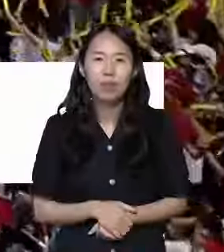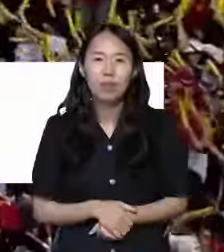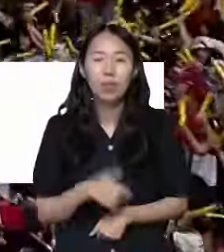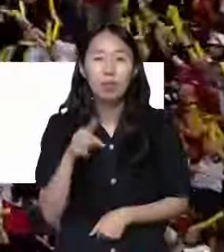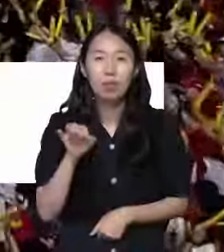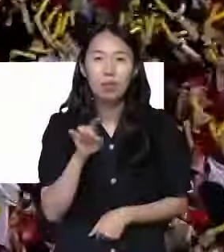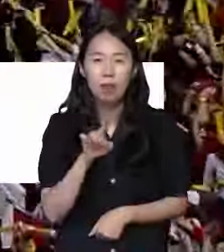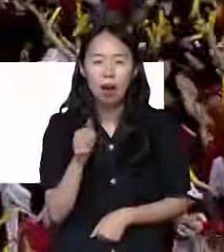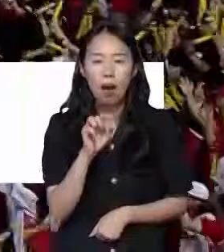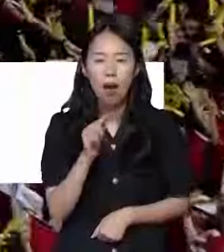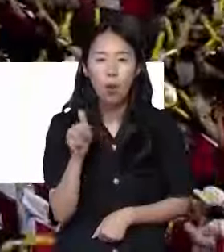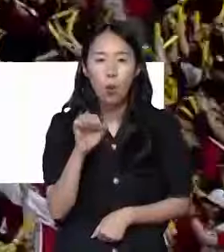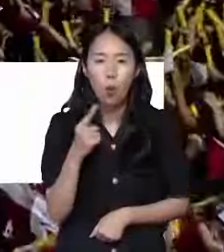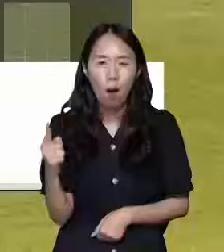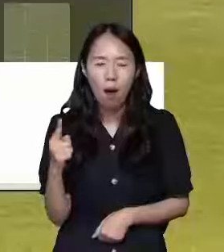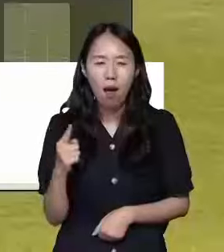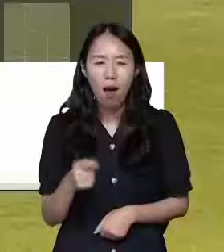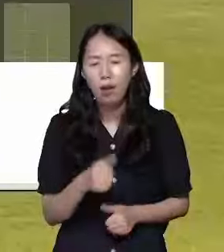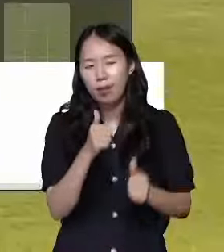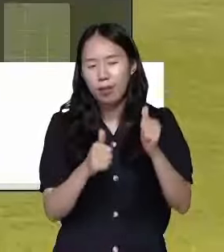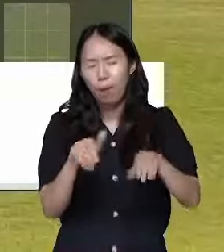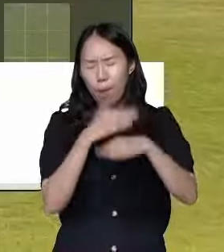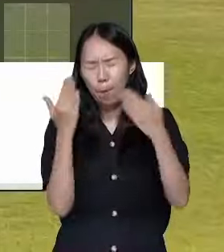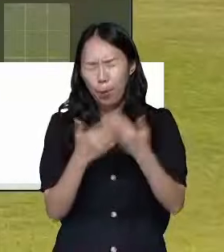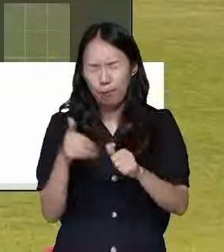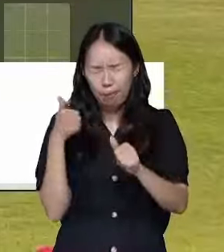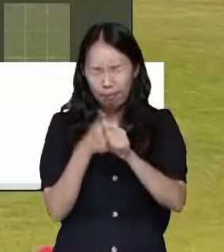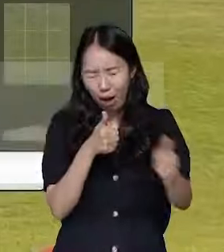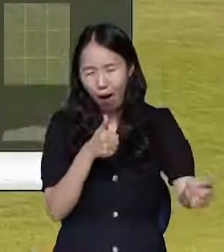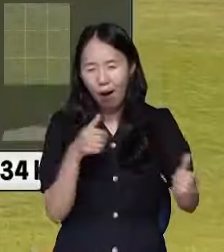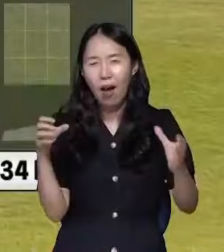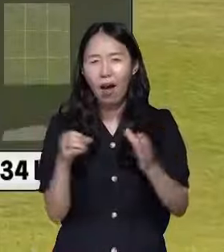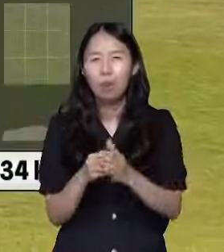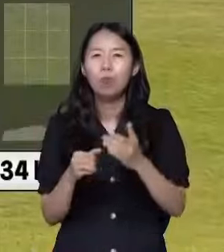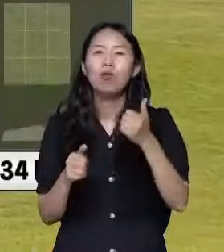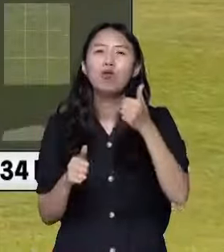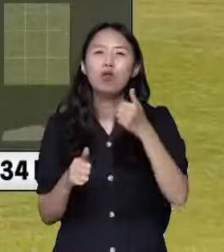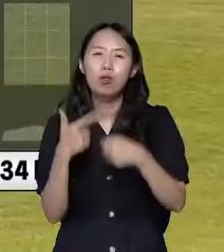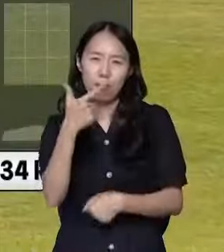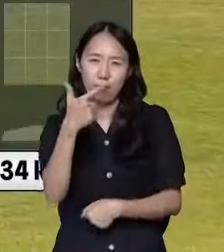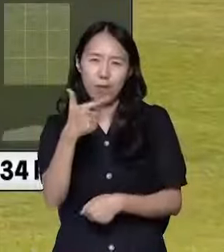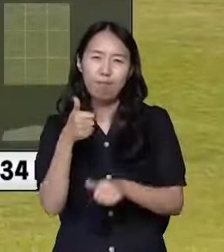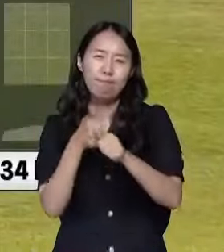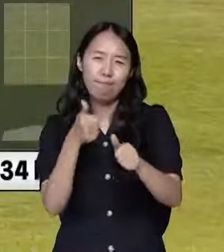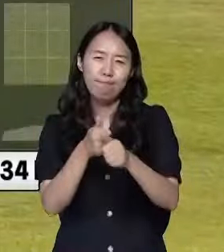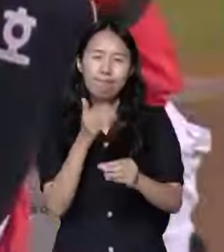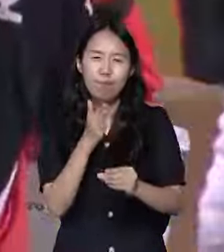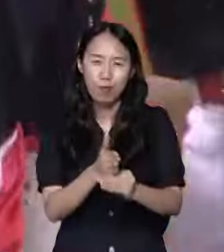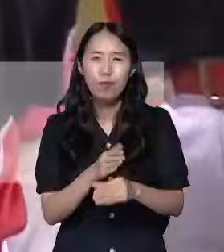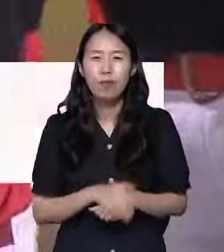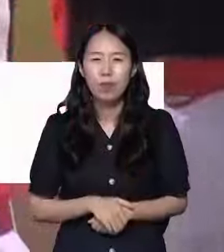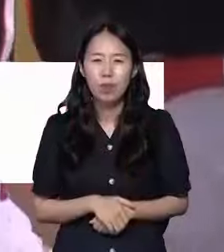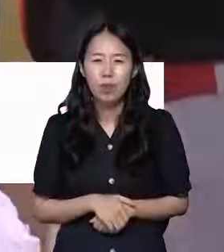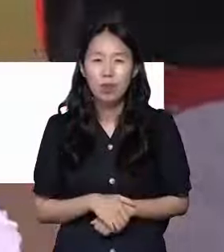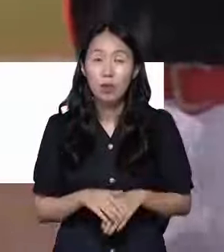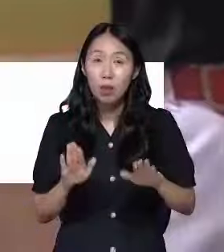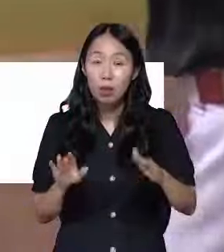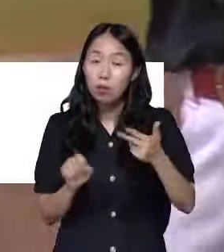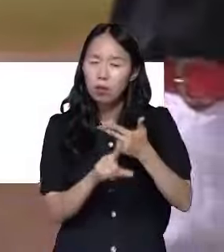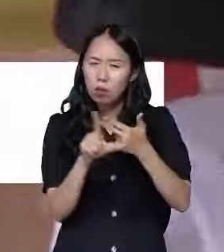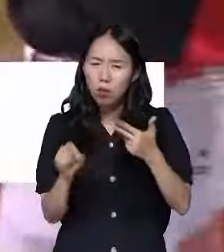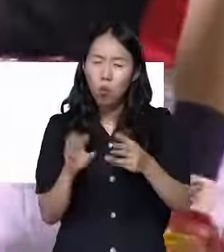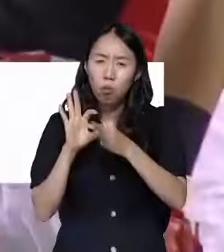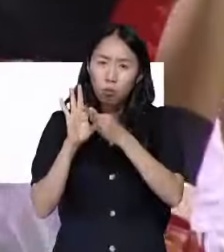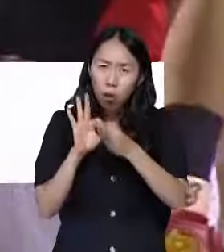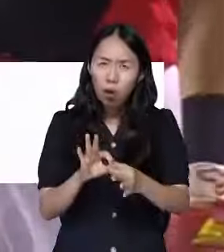이로써 기아는 한화를 상대로 스윕승을 하며 6연승을 내달렸습니다. 무서운 기세의 기아는 실제로 이달 들어 쉴